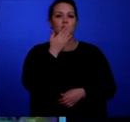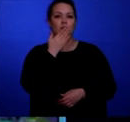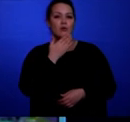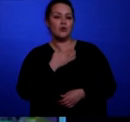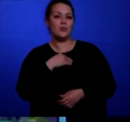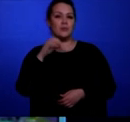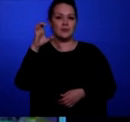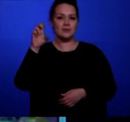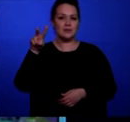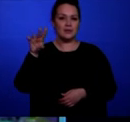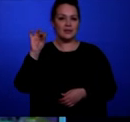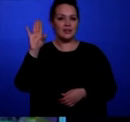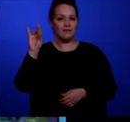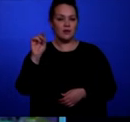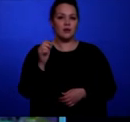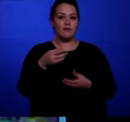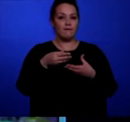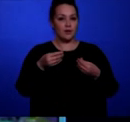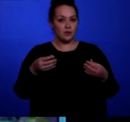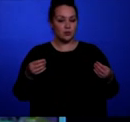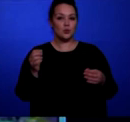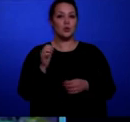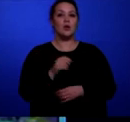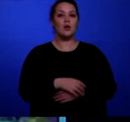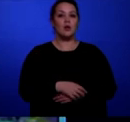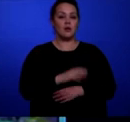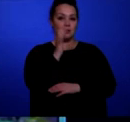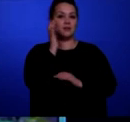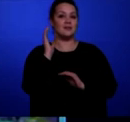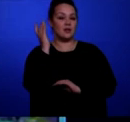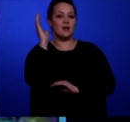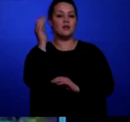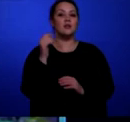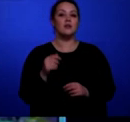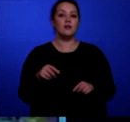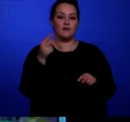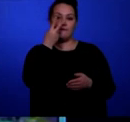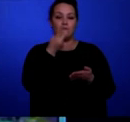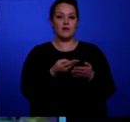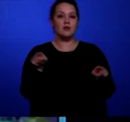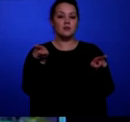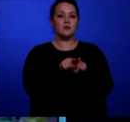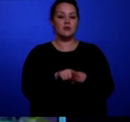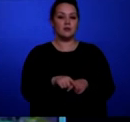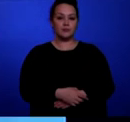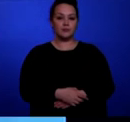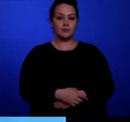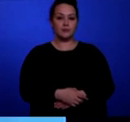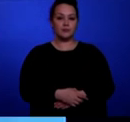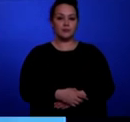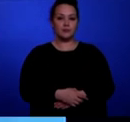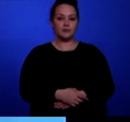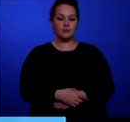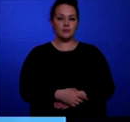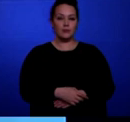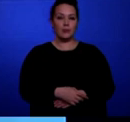сливы. Вот весной наши сады выглядят именно так, красиво, цветущими. Ответьте-ка